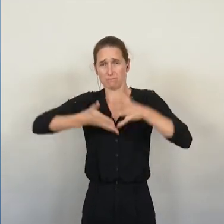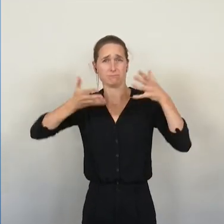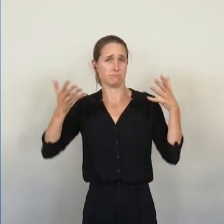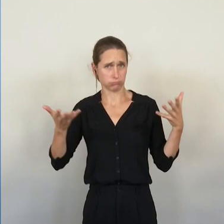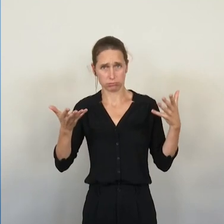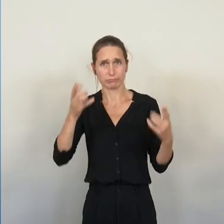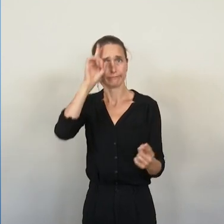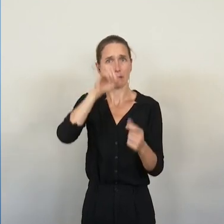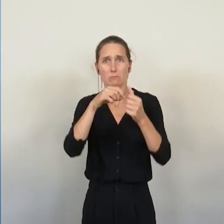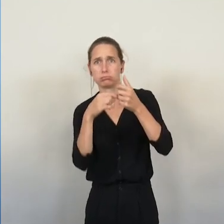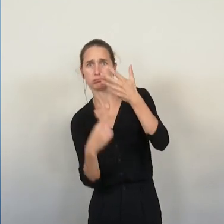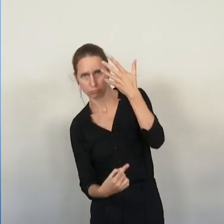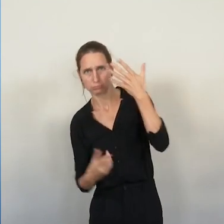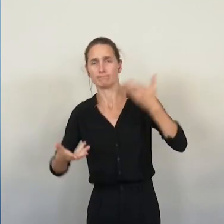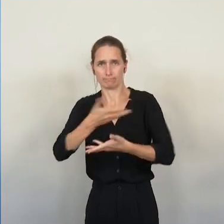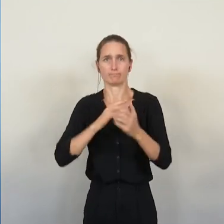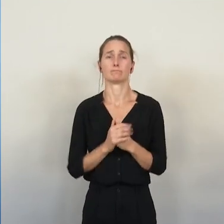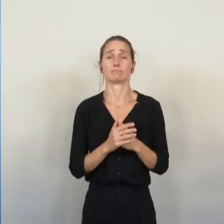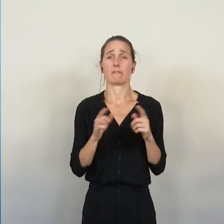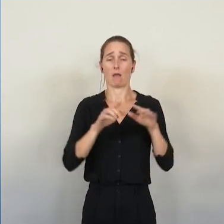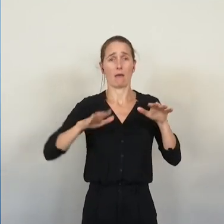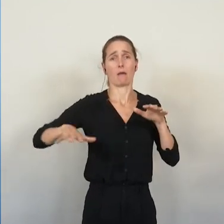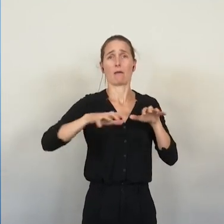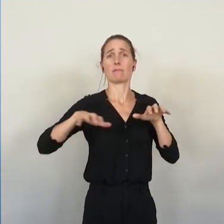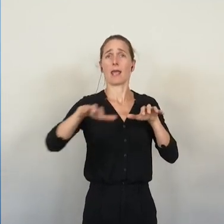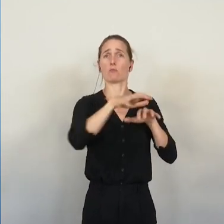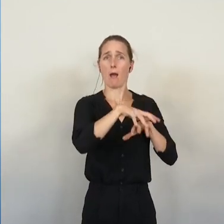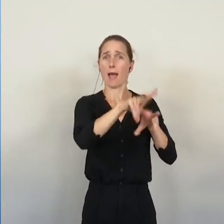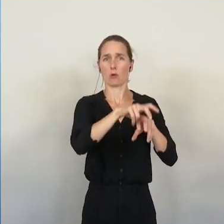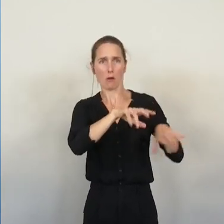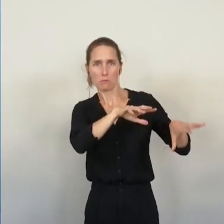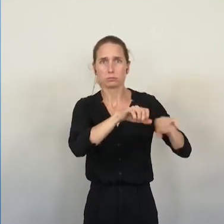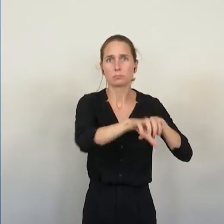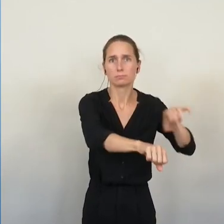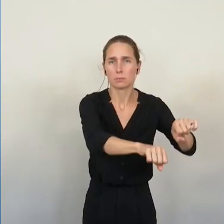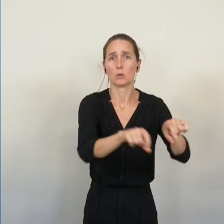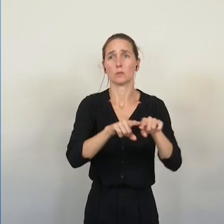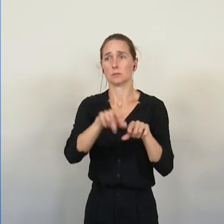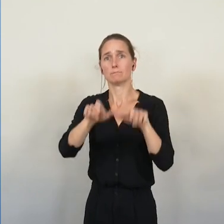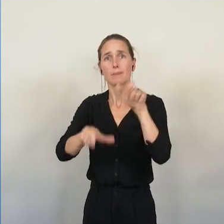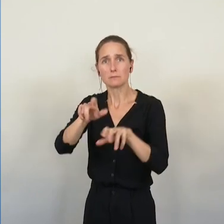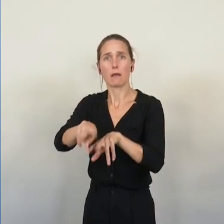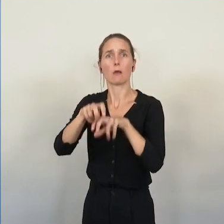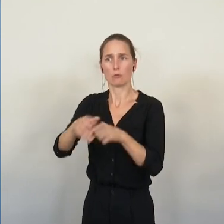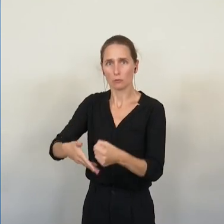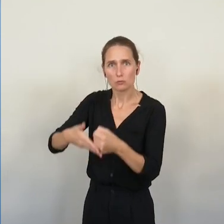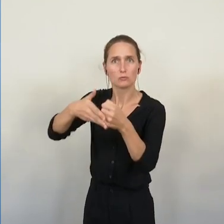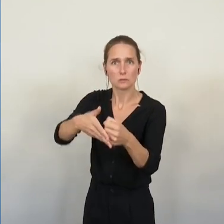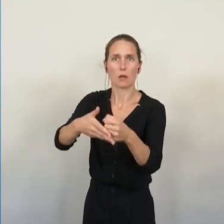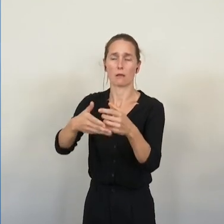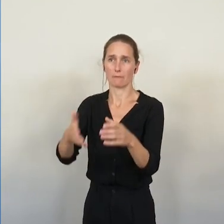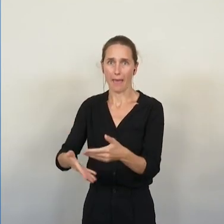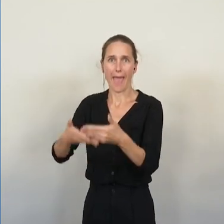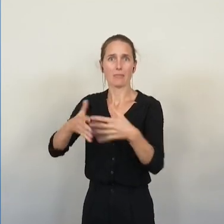préservation la reconquête du foncier agricole le maintien des agriculteurs et des agricultrices et l'aide à l'installation le soutien aux grands équipements qui